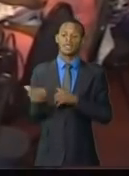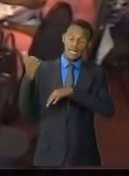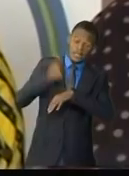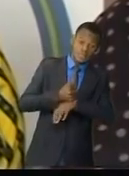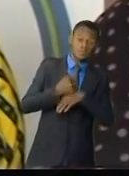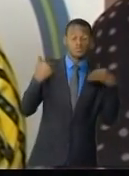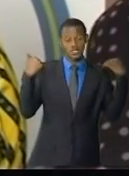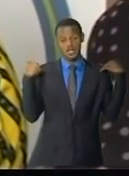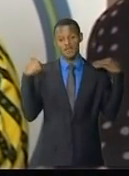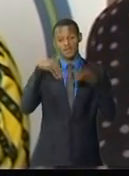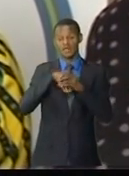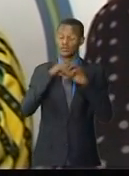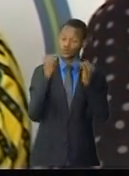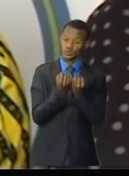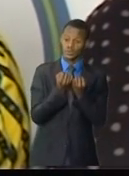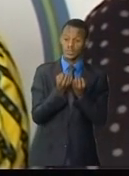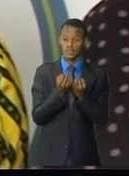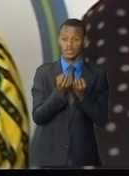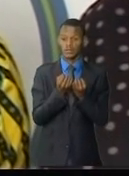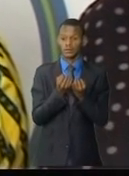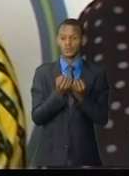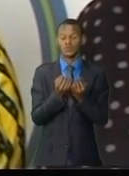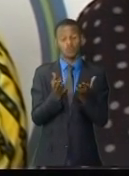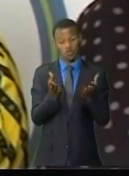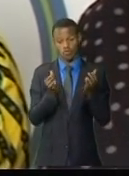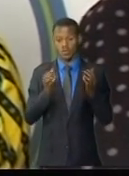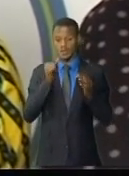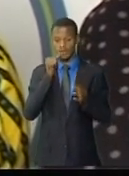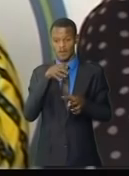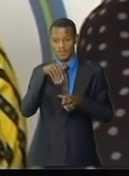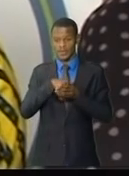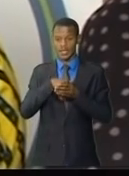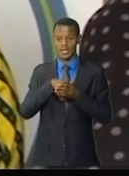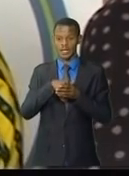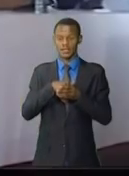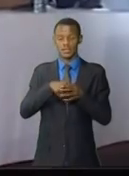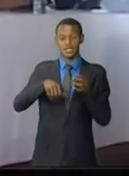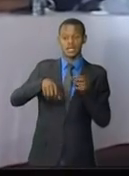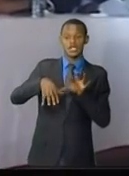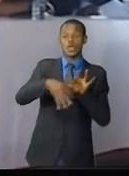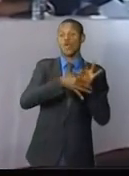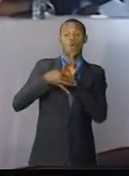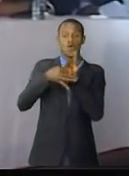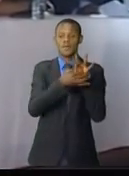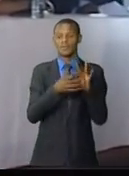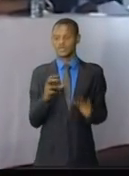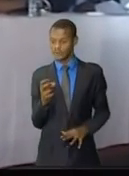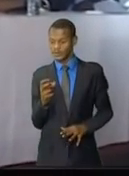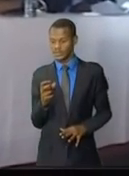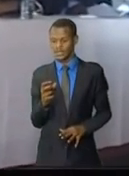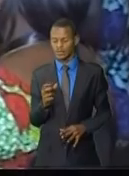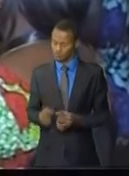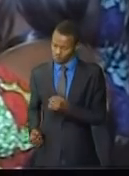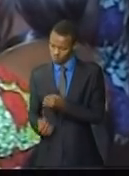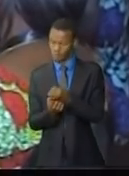entreprises, dans les coopératives minières. Nous voulons que les femmes qui sont dans les coopératives minières soient appuyées. Cet atelier est organisé